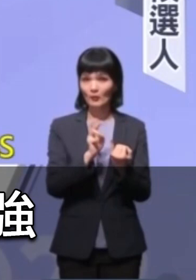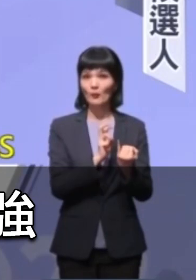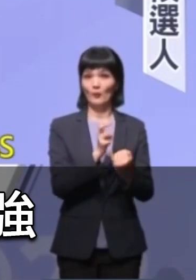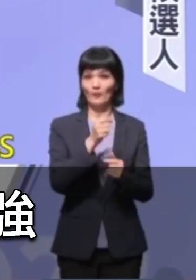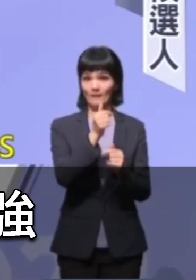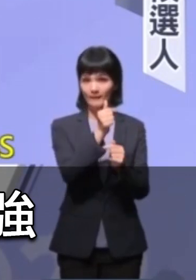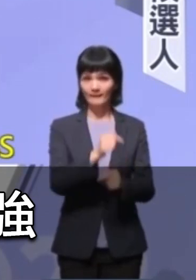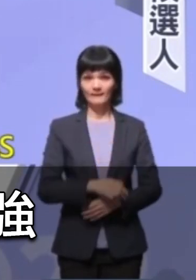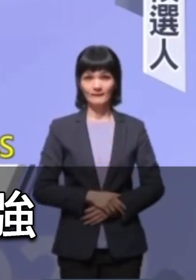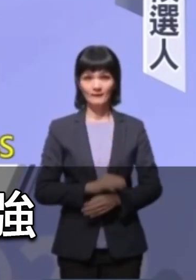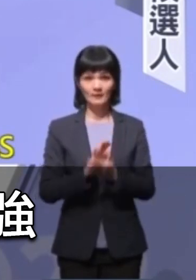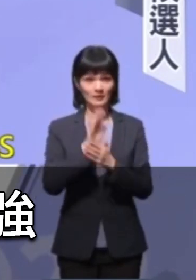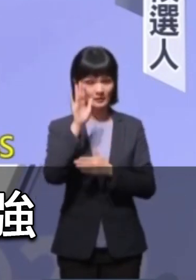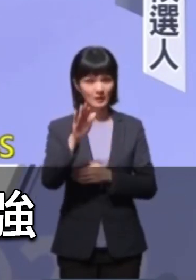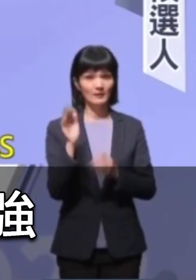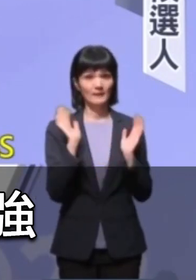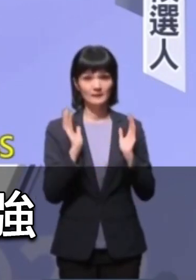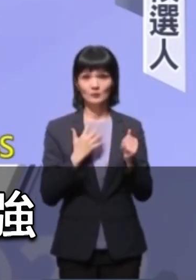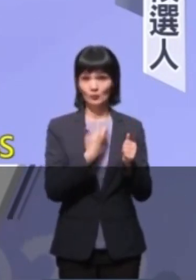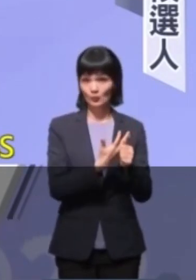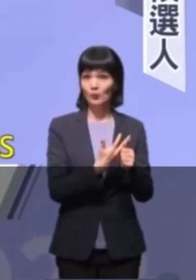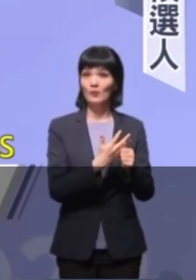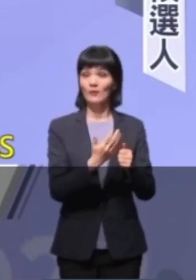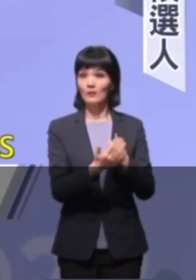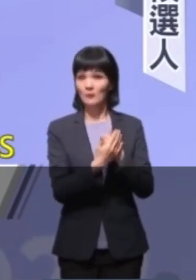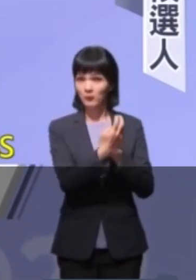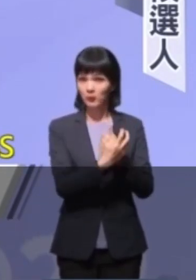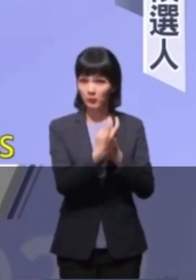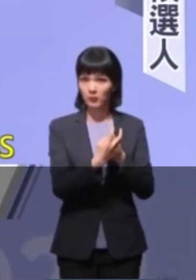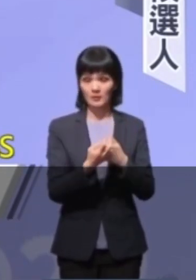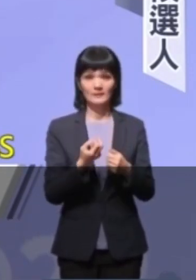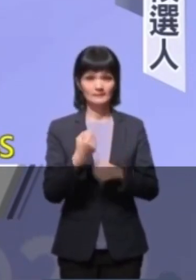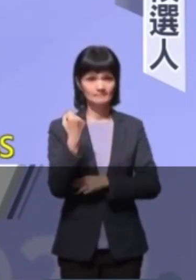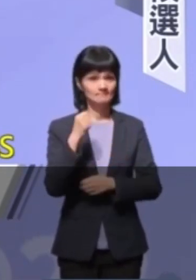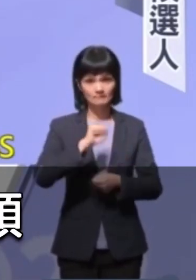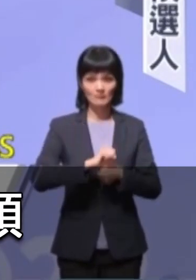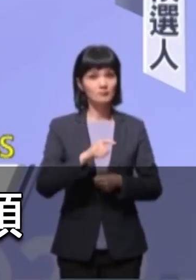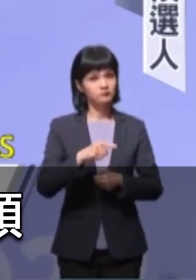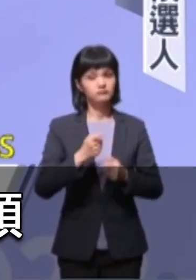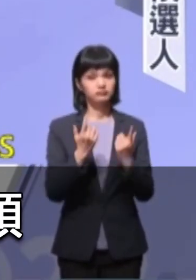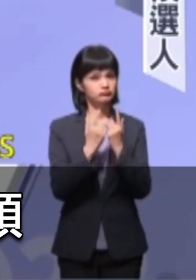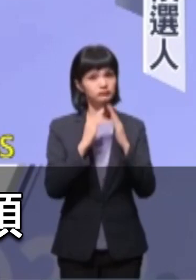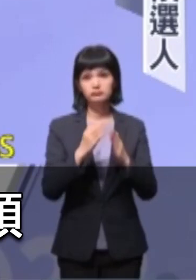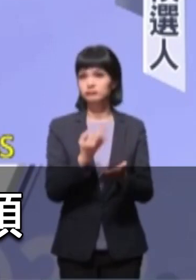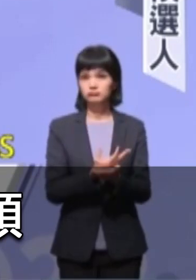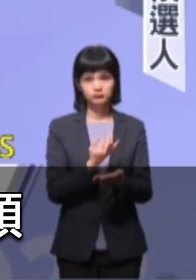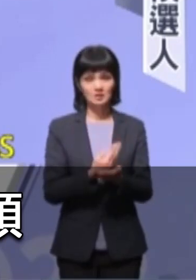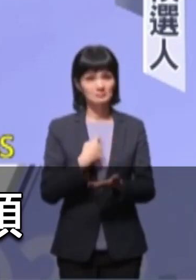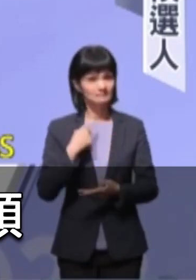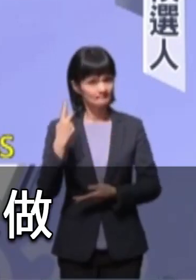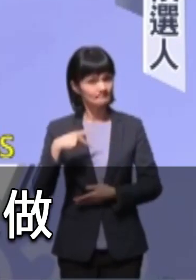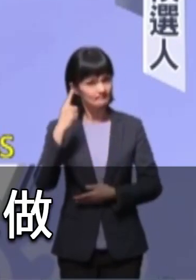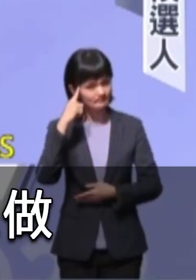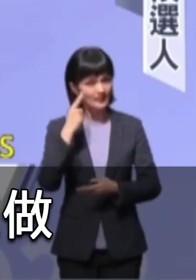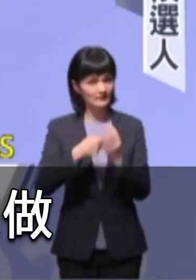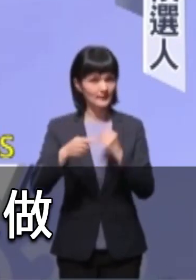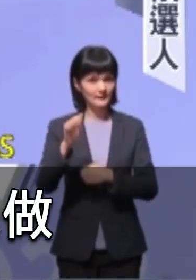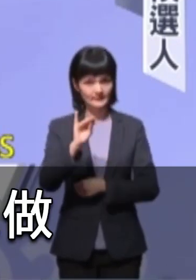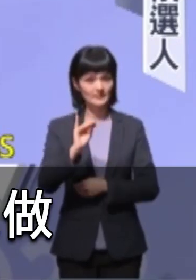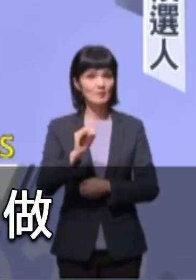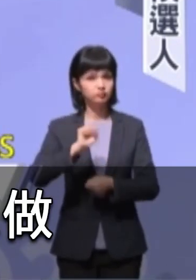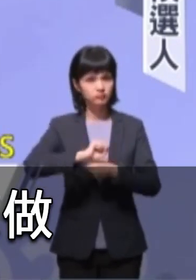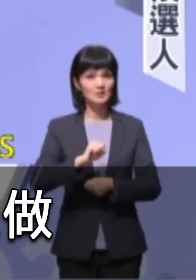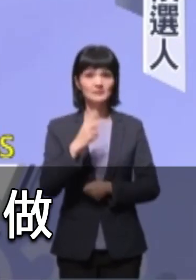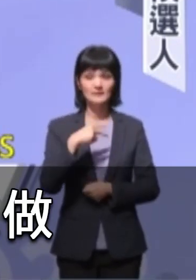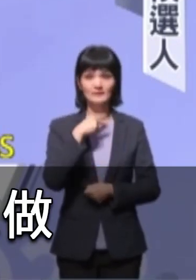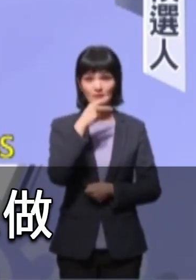们在托育的部分也会加强，名额不足，台北确实不够，所以我们要多1000个名额。那另外2岁的